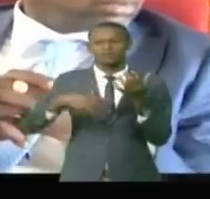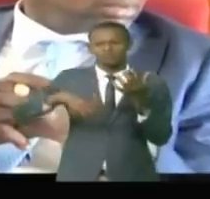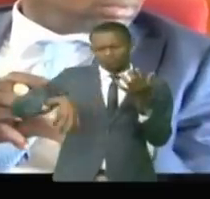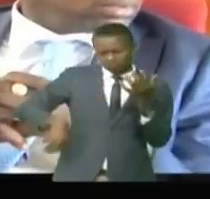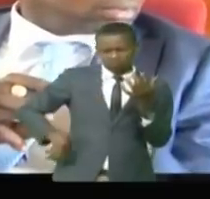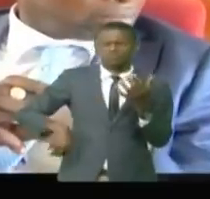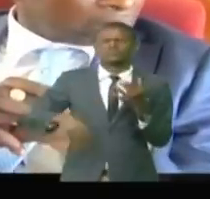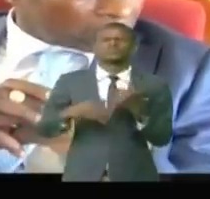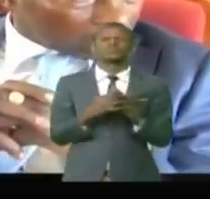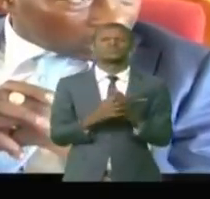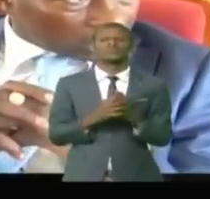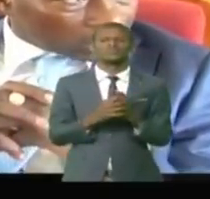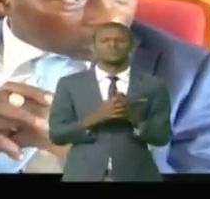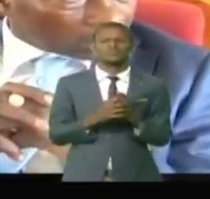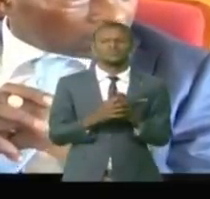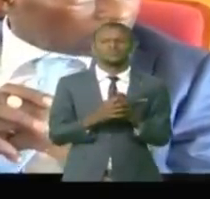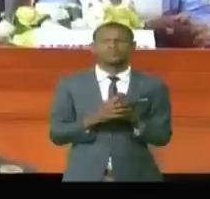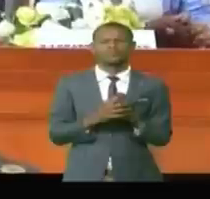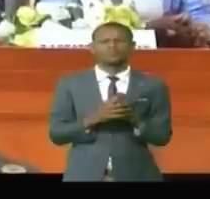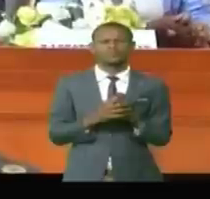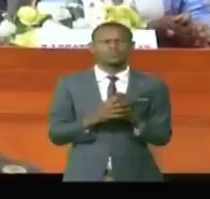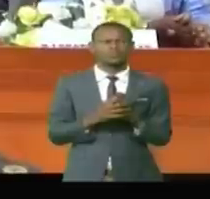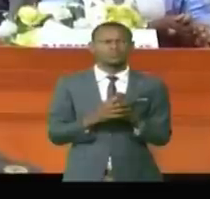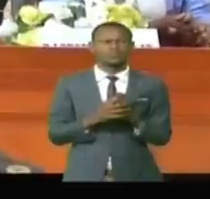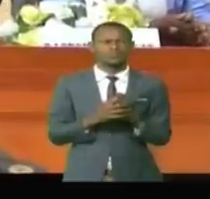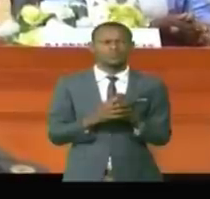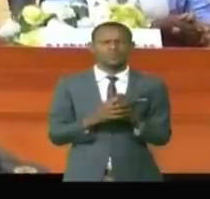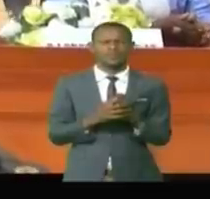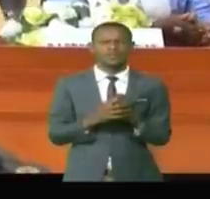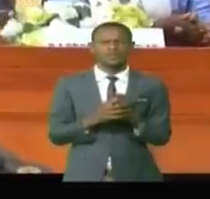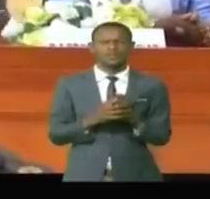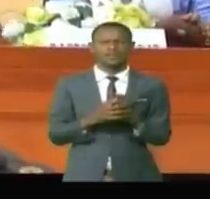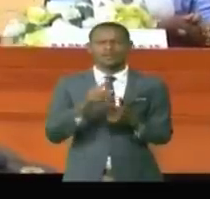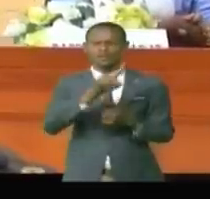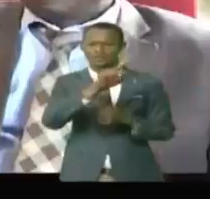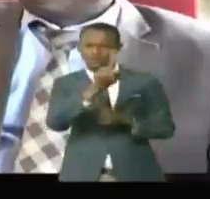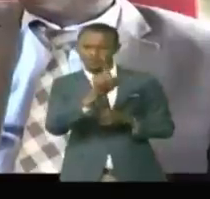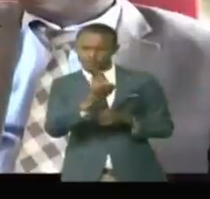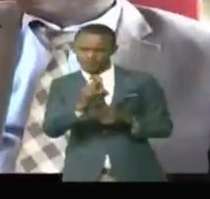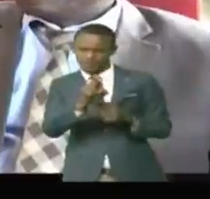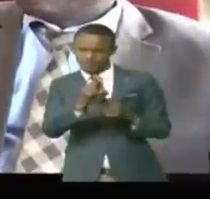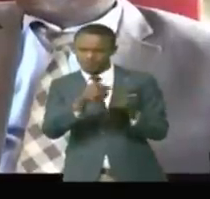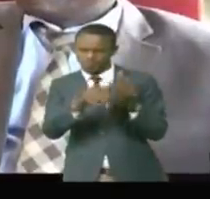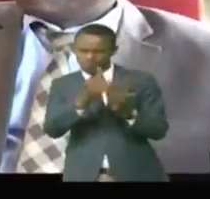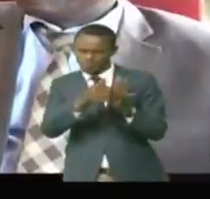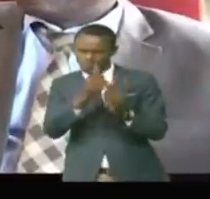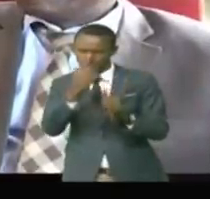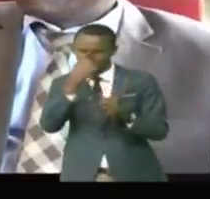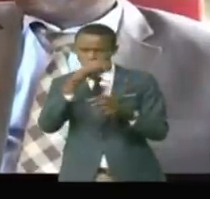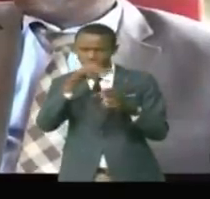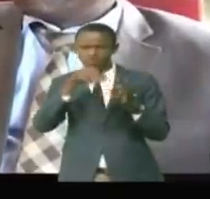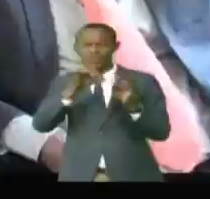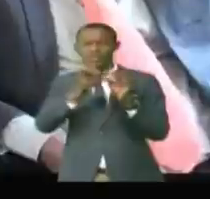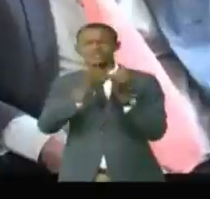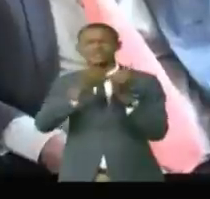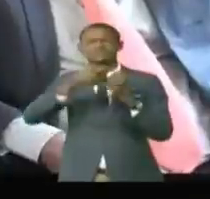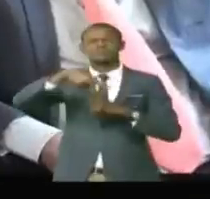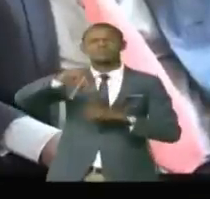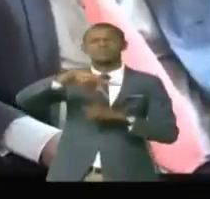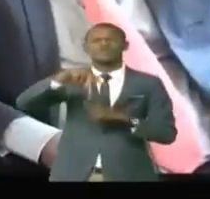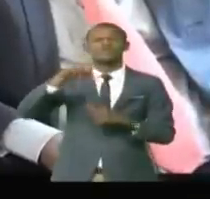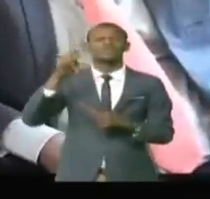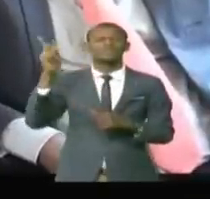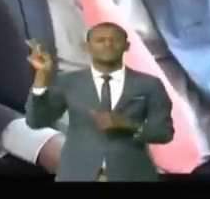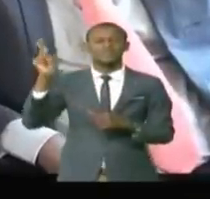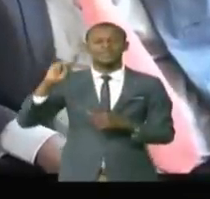Deux questions qui défrayent la chronique à l'Assemblée provinciale de Kinshasa étaient à l'ordre du jour de la plénière du samedi 7 octobre, laquelle